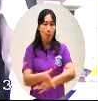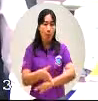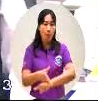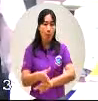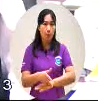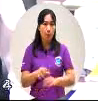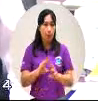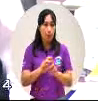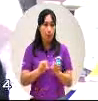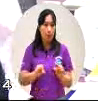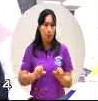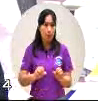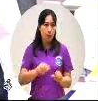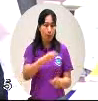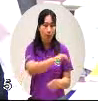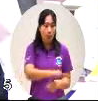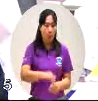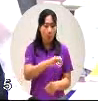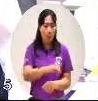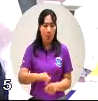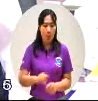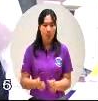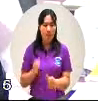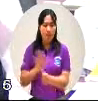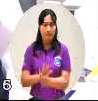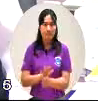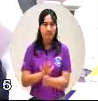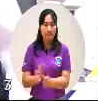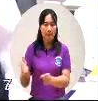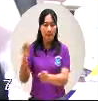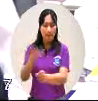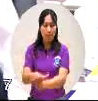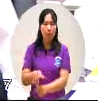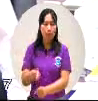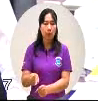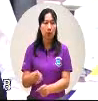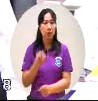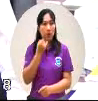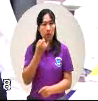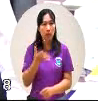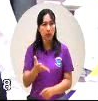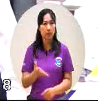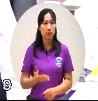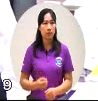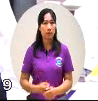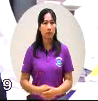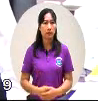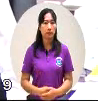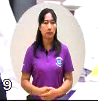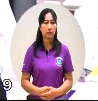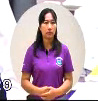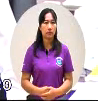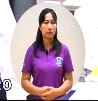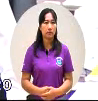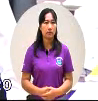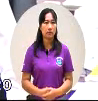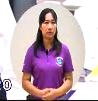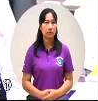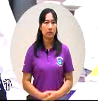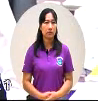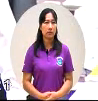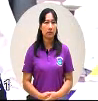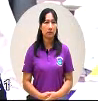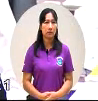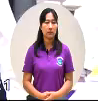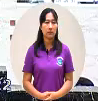土填到那些流失的地方，可不可以？ 不要这样，我这土